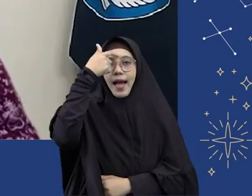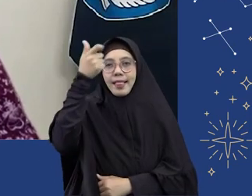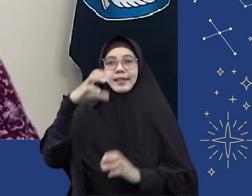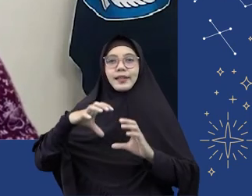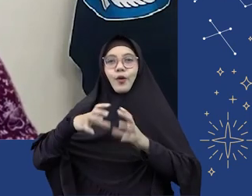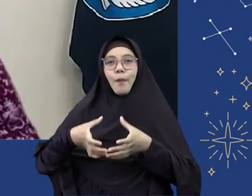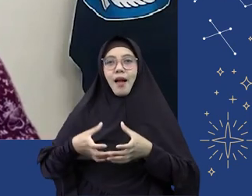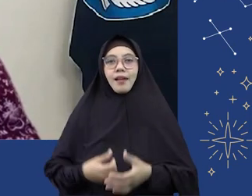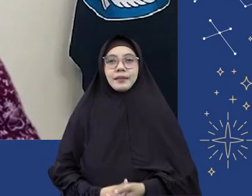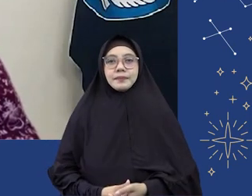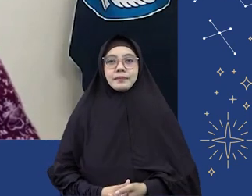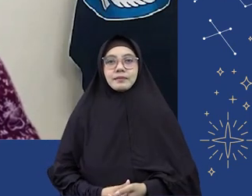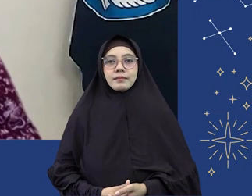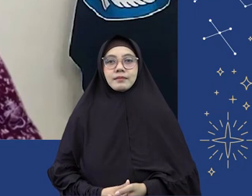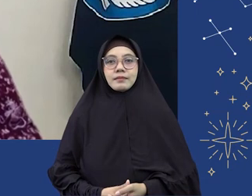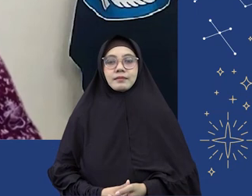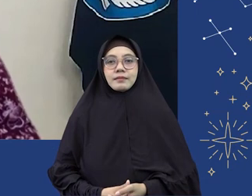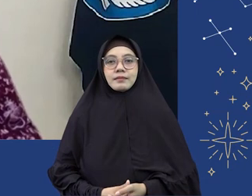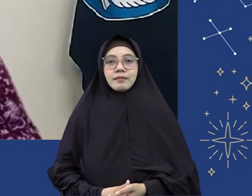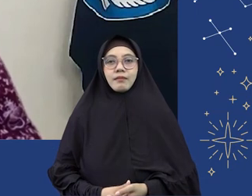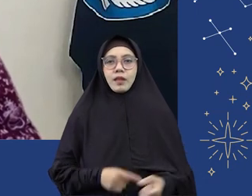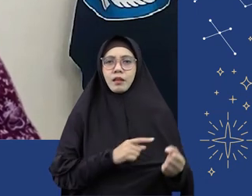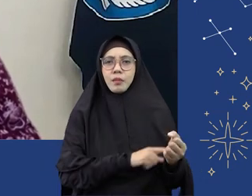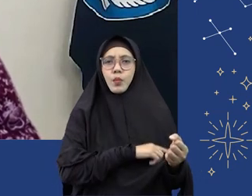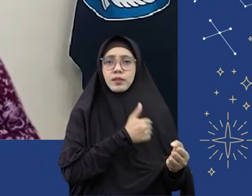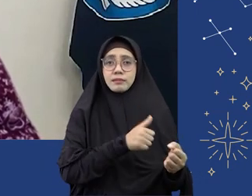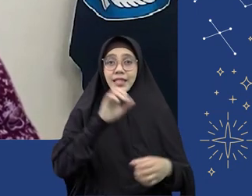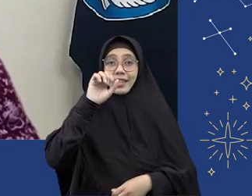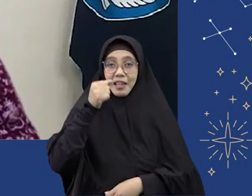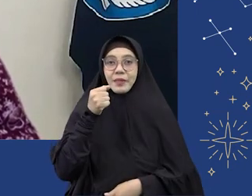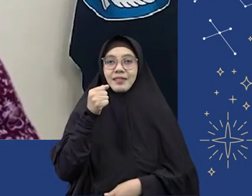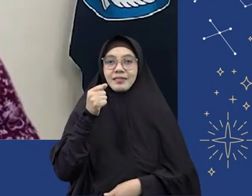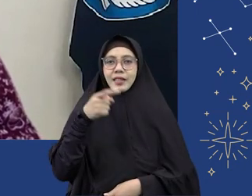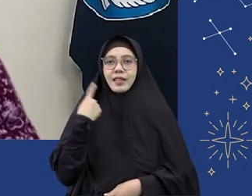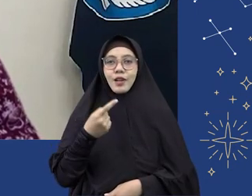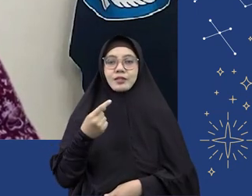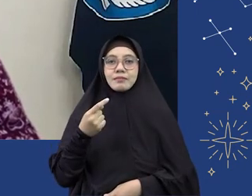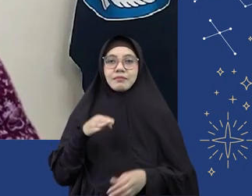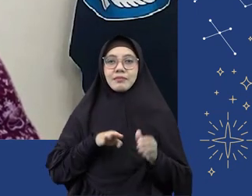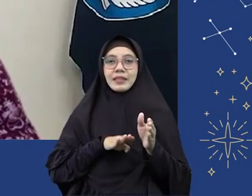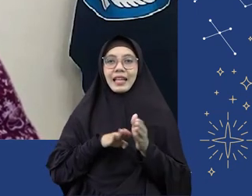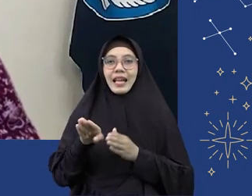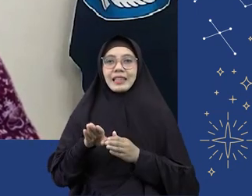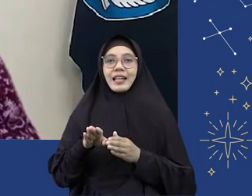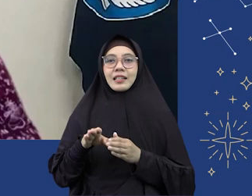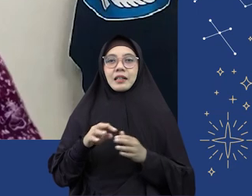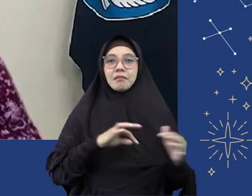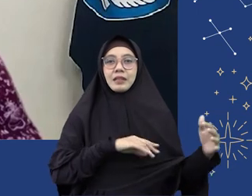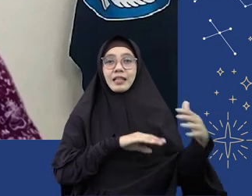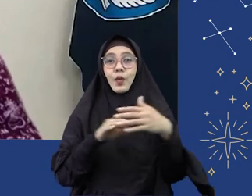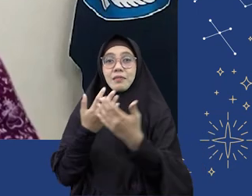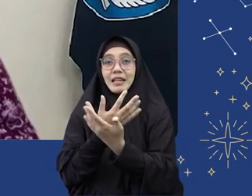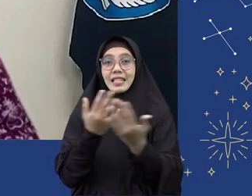semua keunggulan yang dimiliki oleh IPB kita saat ini perlu meningkatkan pengetahuan publik tentang ilmu astronomi untuk